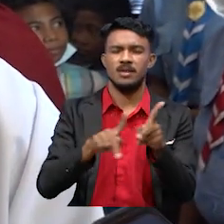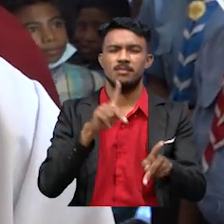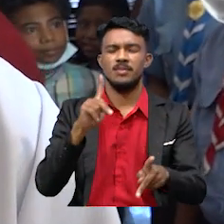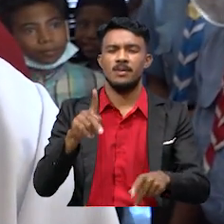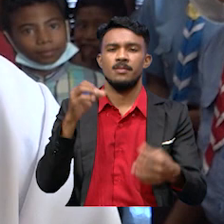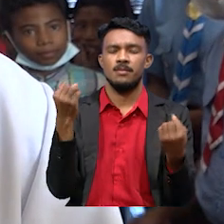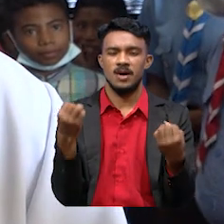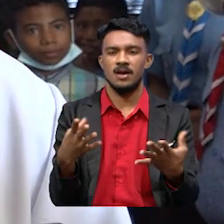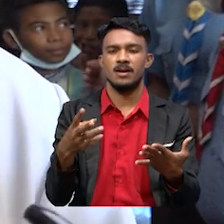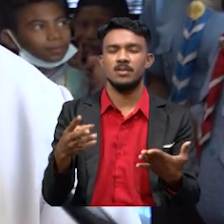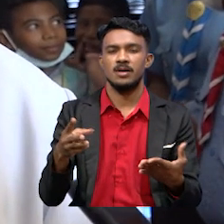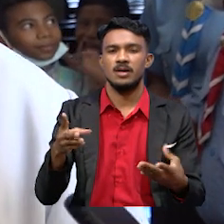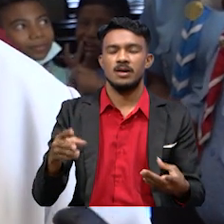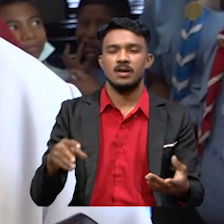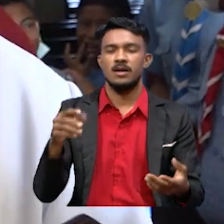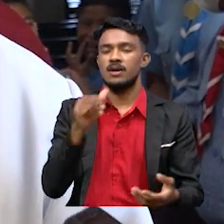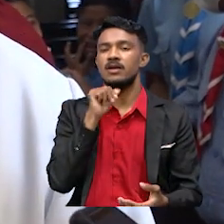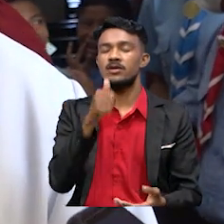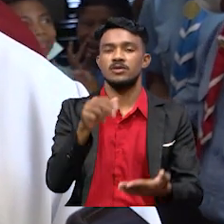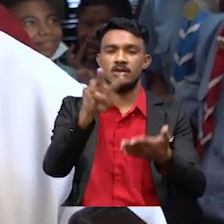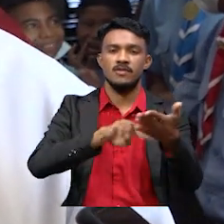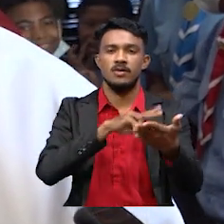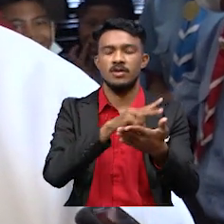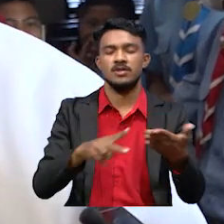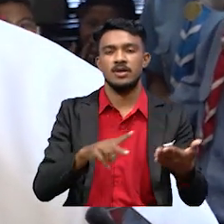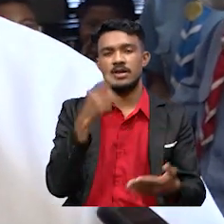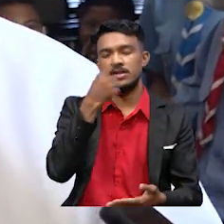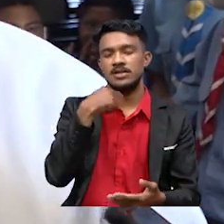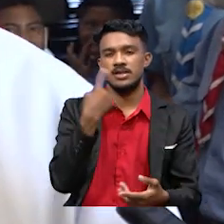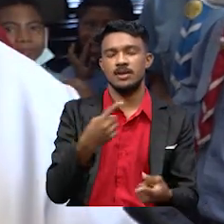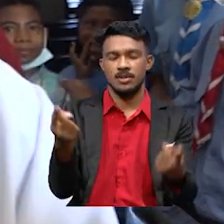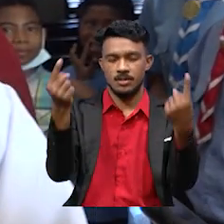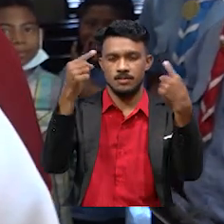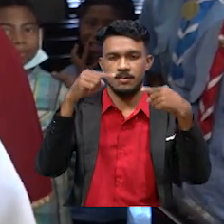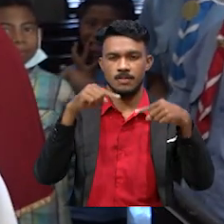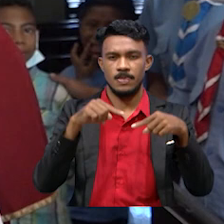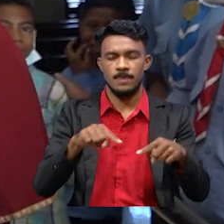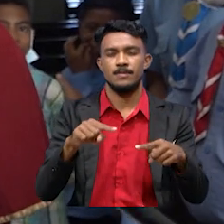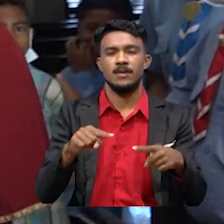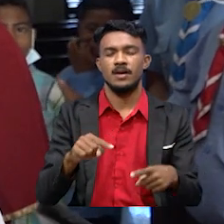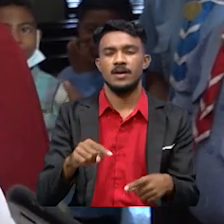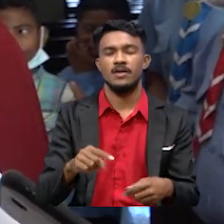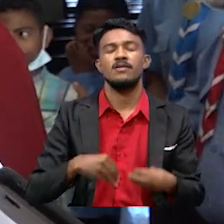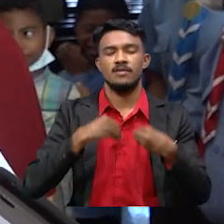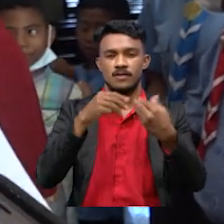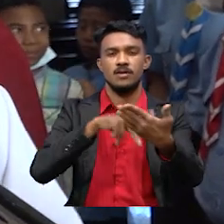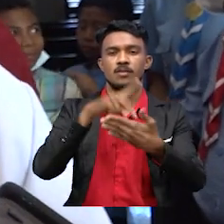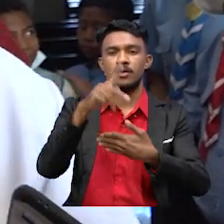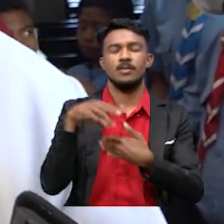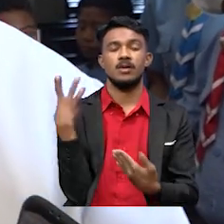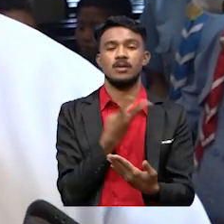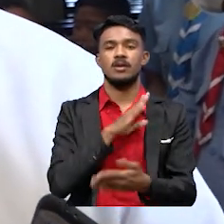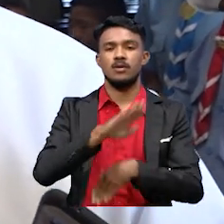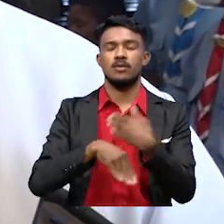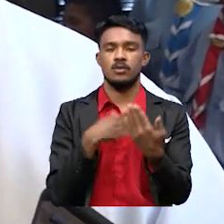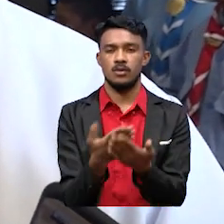violência, buat ne hot, mak ne no de hanga lai. Sede it mak mai hato ni nia programa, ita hot livre